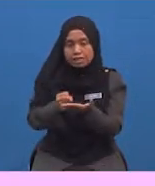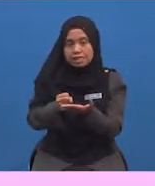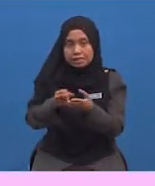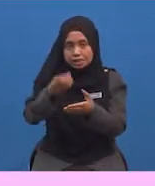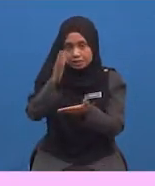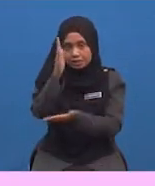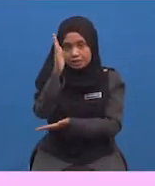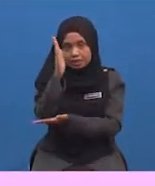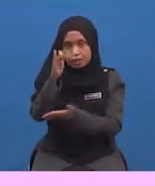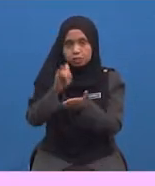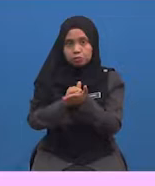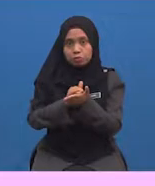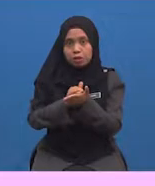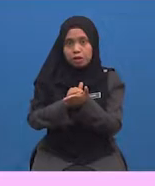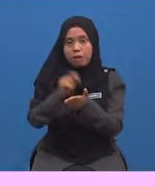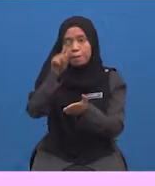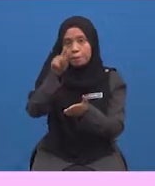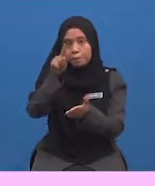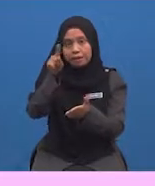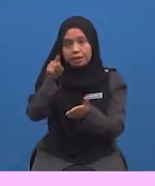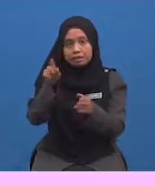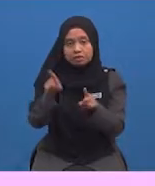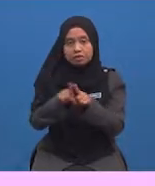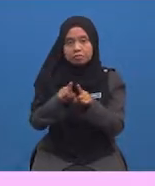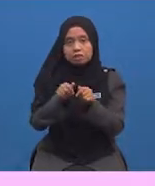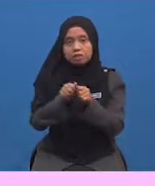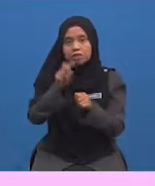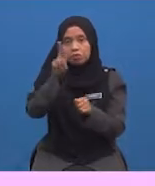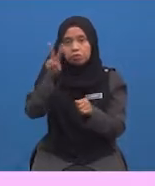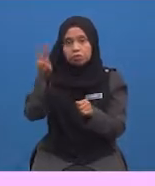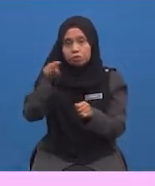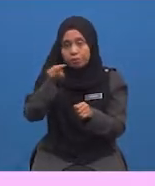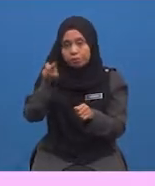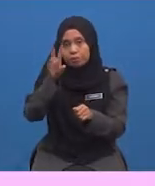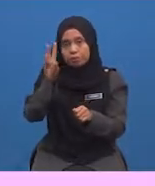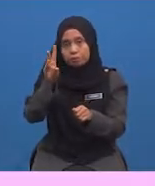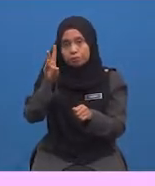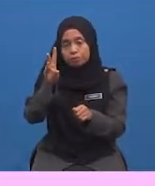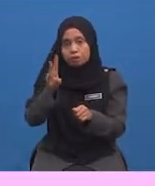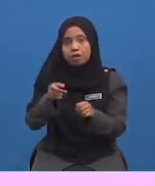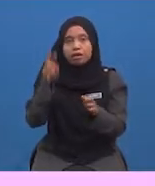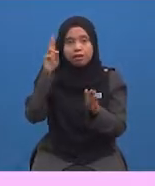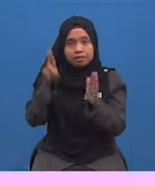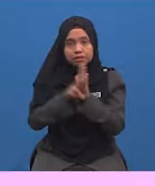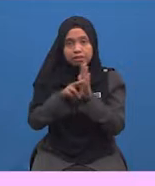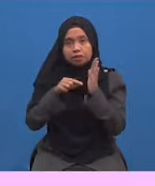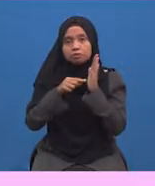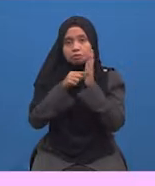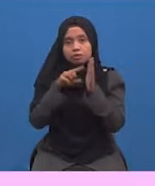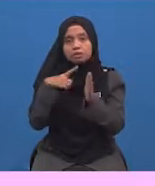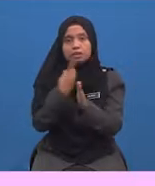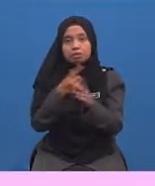Guna pi sama dengan 22/7. Dari rajah yang dipaparkan, kita hanya